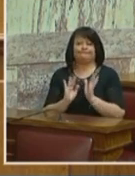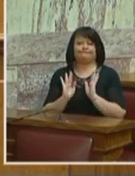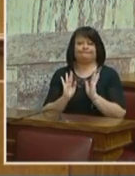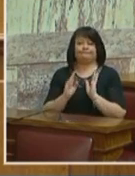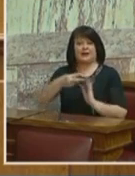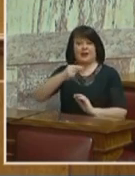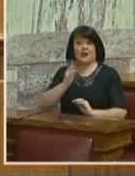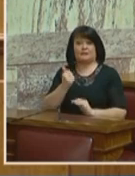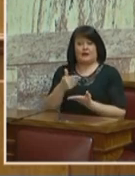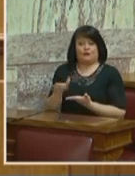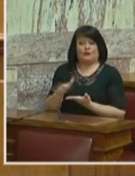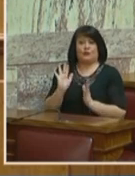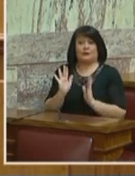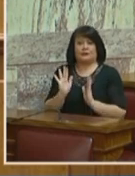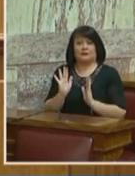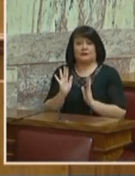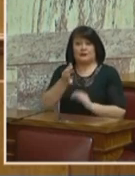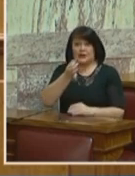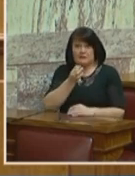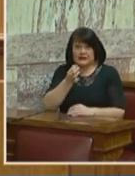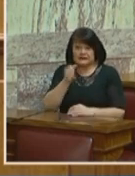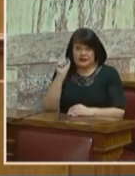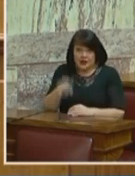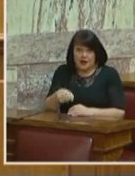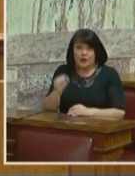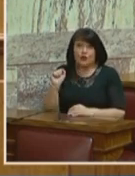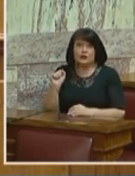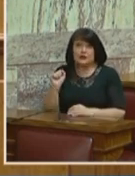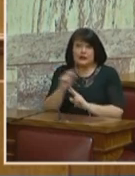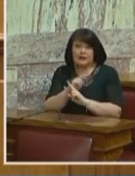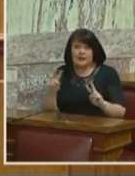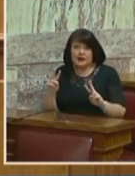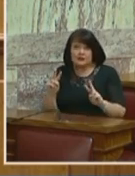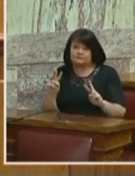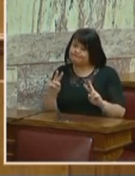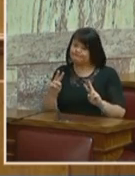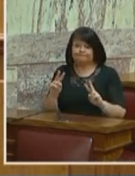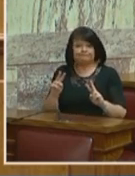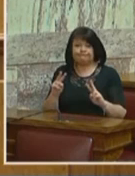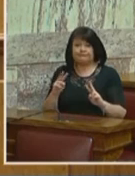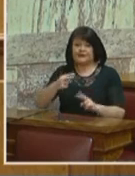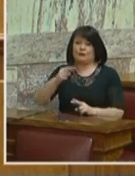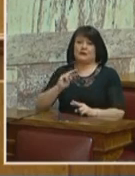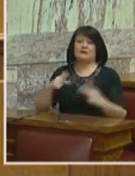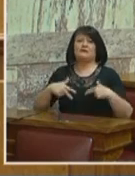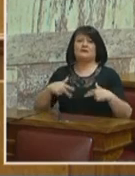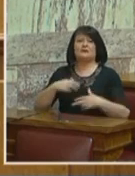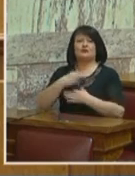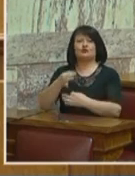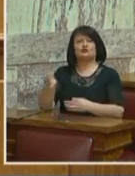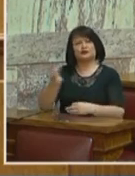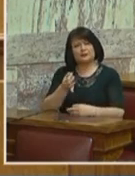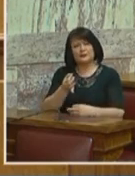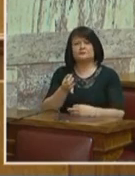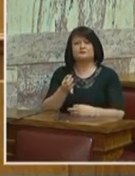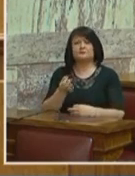απαντήσετε με ένα ξεκάθαρο ναι ή με ένα ξεκάθαρο όχι. Ο κυβερνητικός εκπρόσωπος μας έλεγε